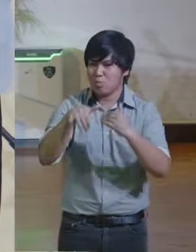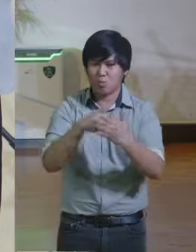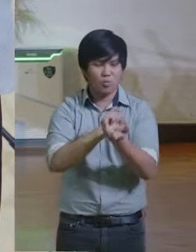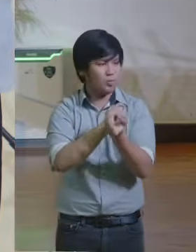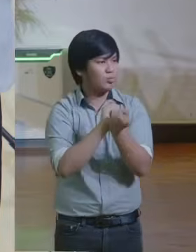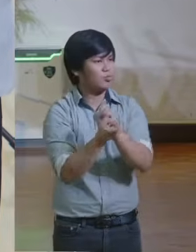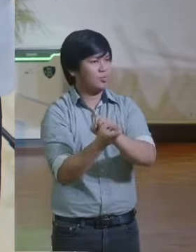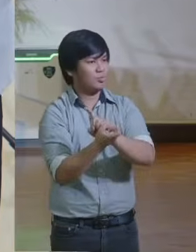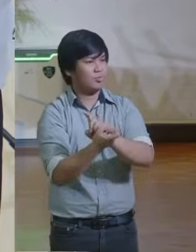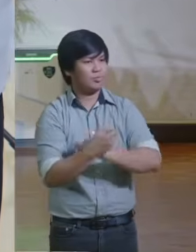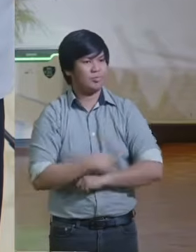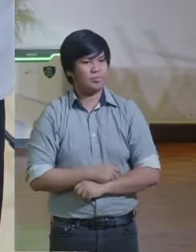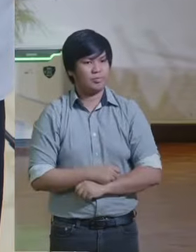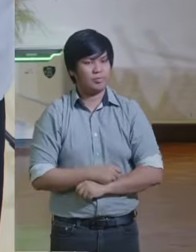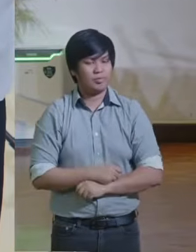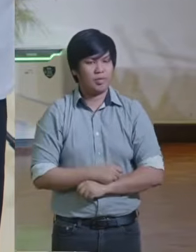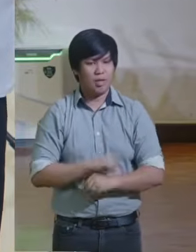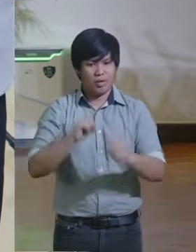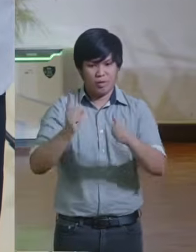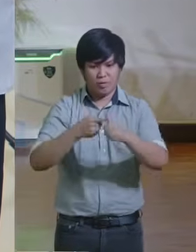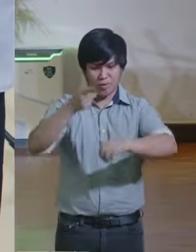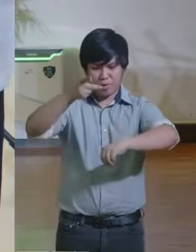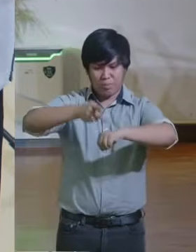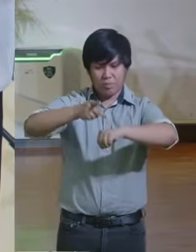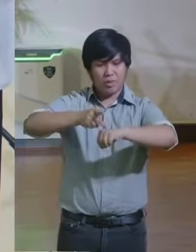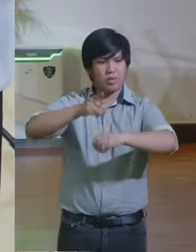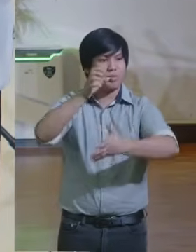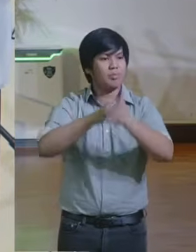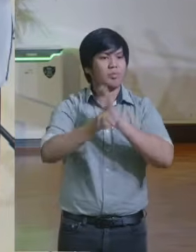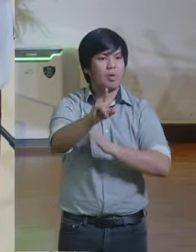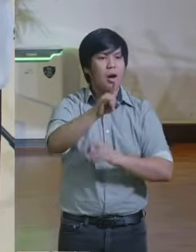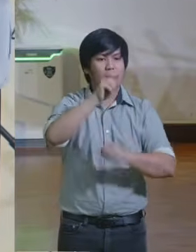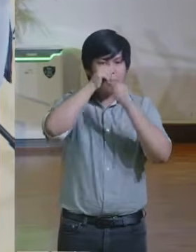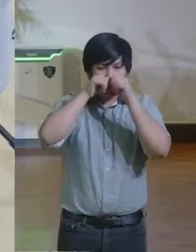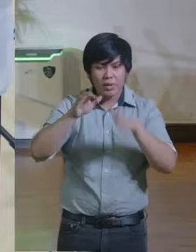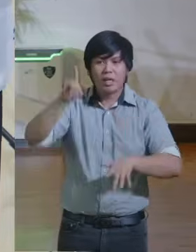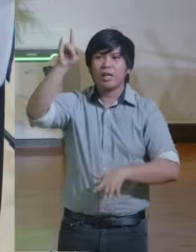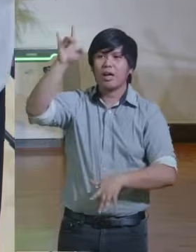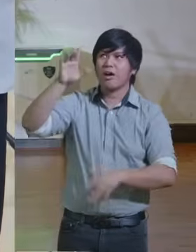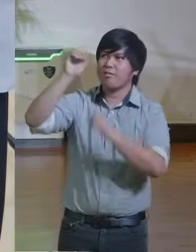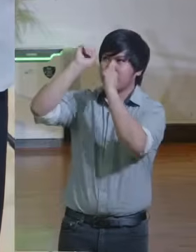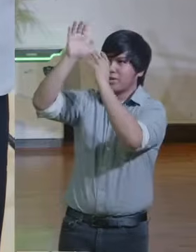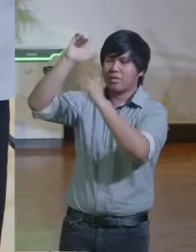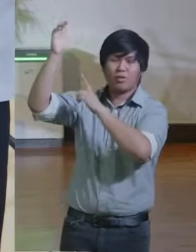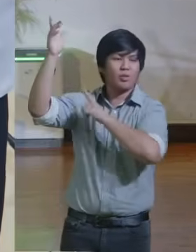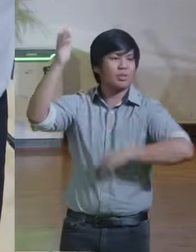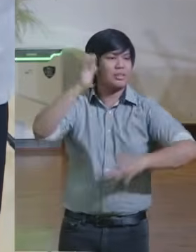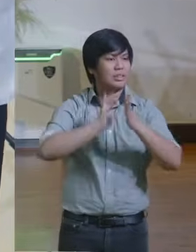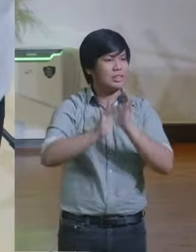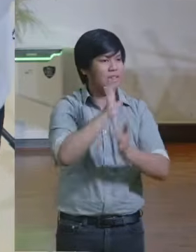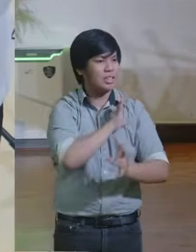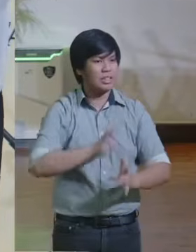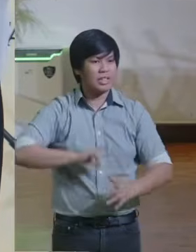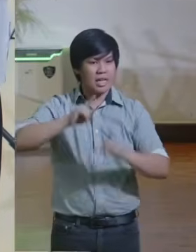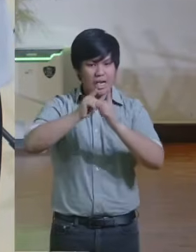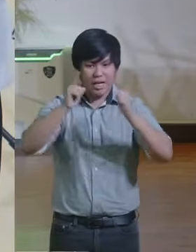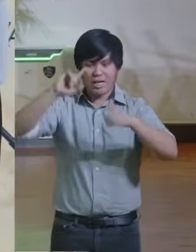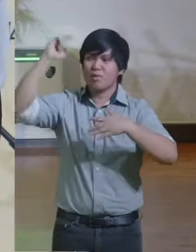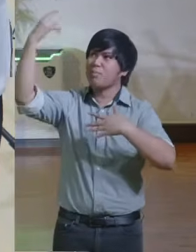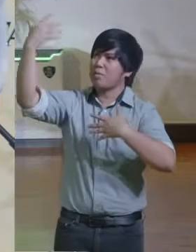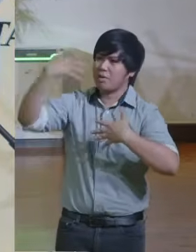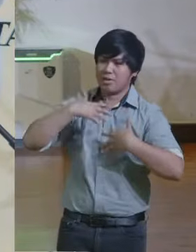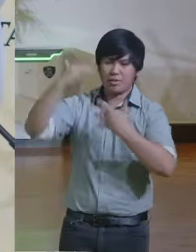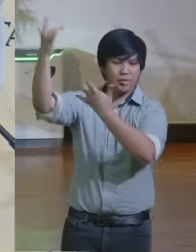conversion. 1 Peter 1:3, "Blessed be the God and Father of our Lord Jesus Christ. According to His great mercy, He